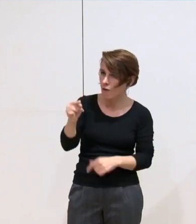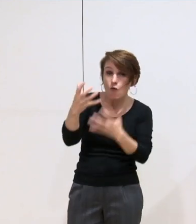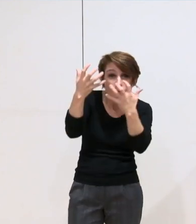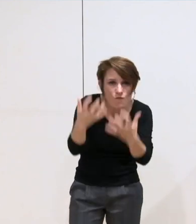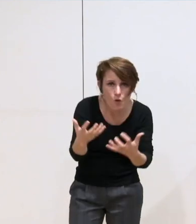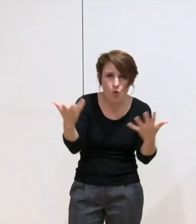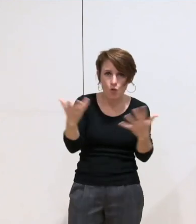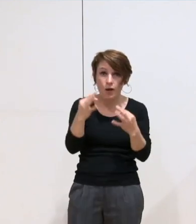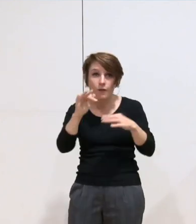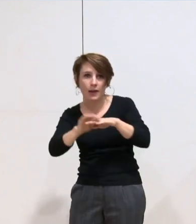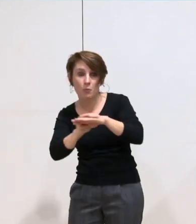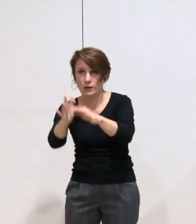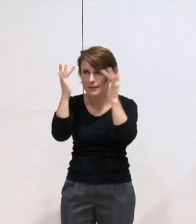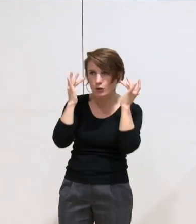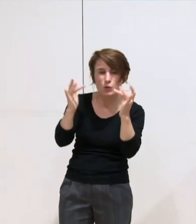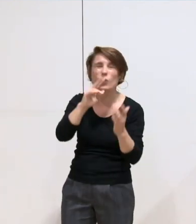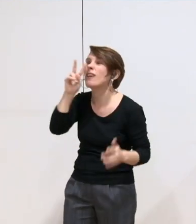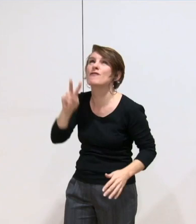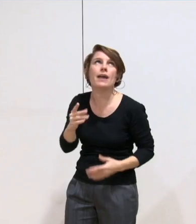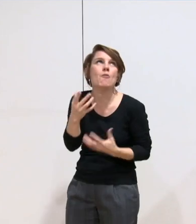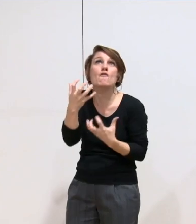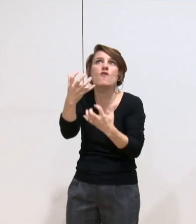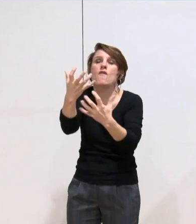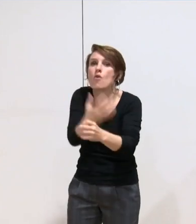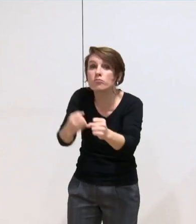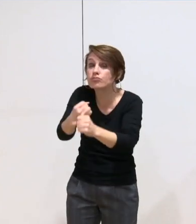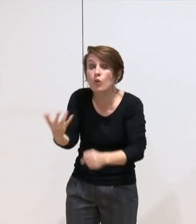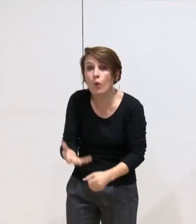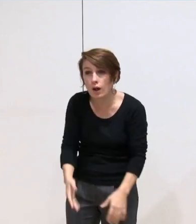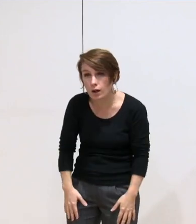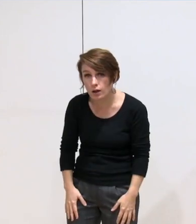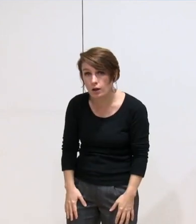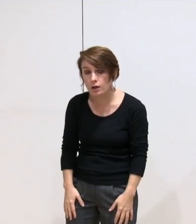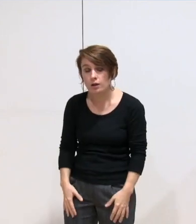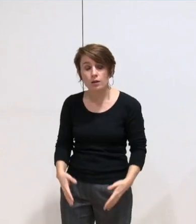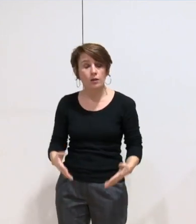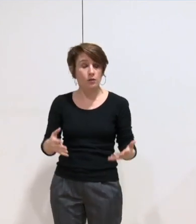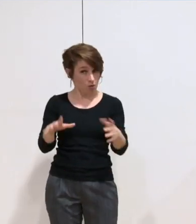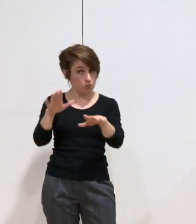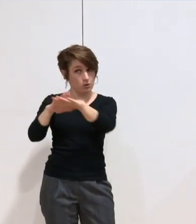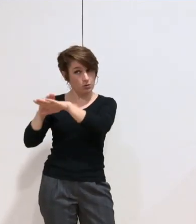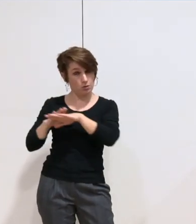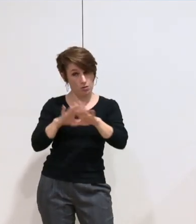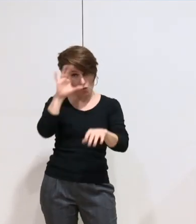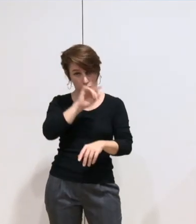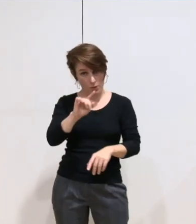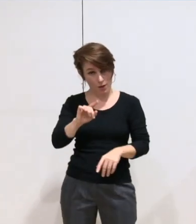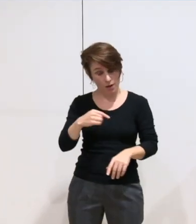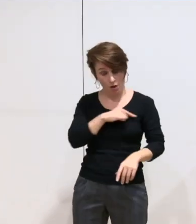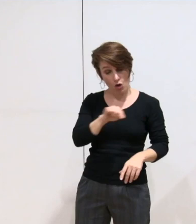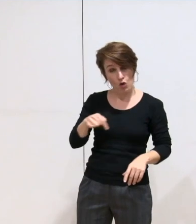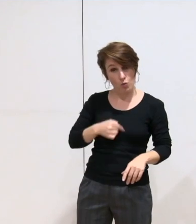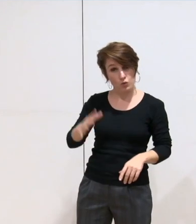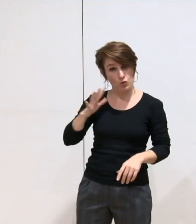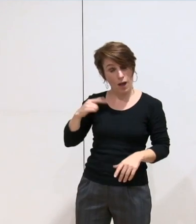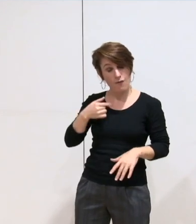en matière de politique culturelle, vraiment. N'oubliez pas qu'au moment où nous avons voté le